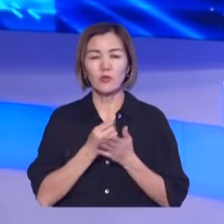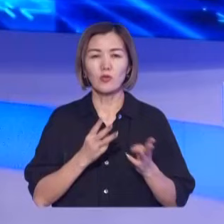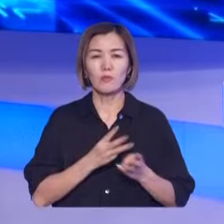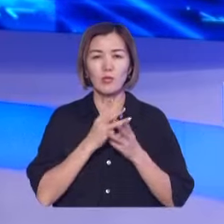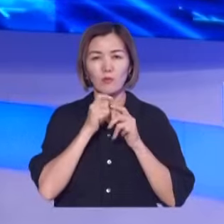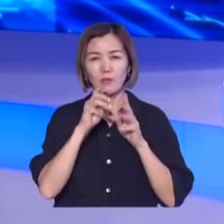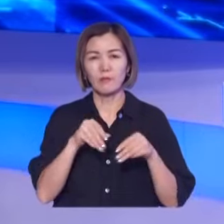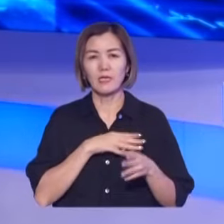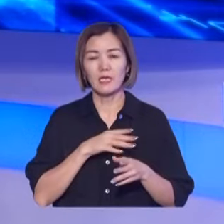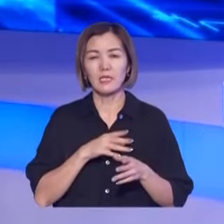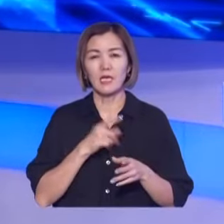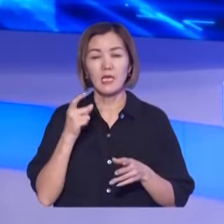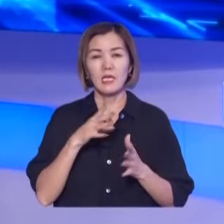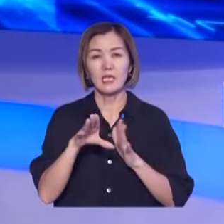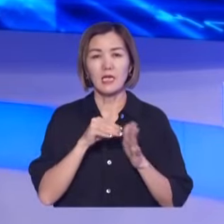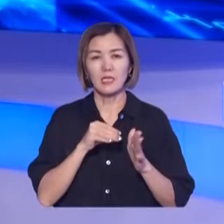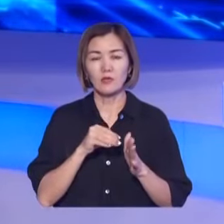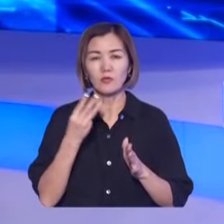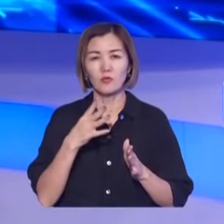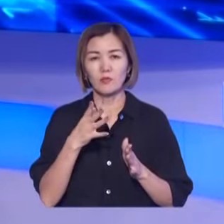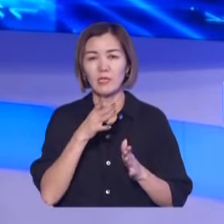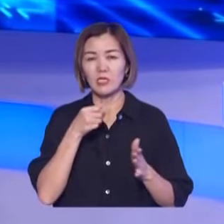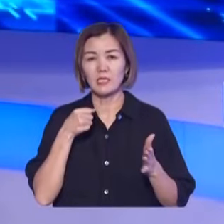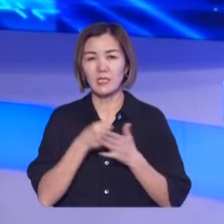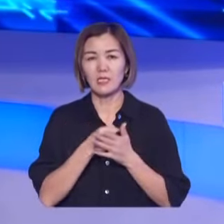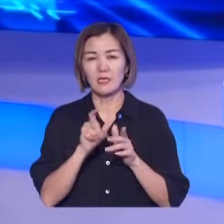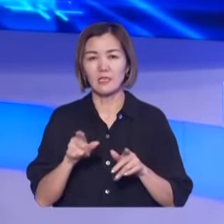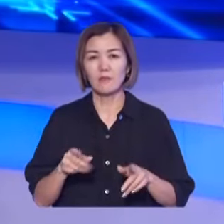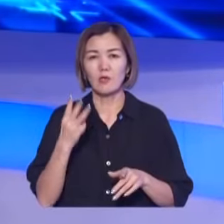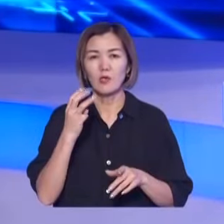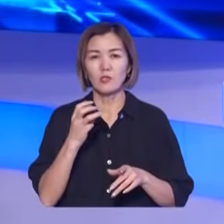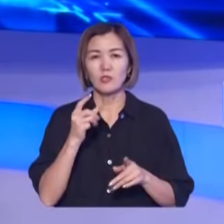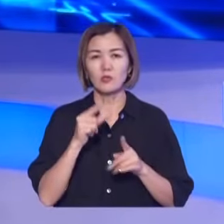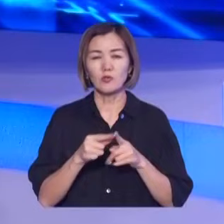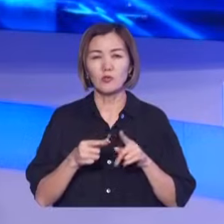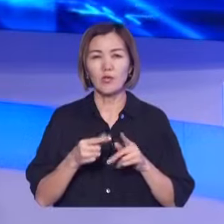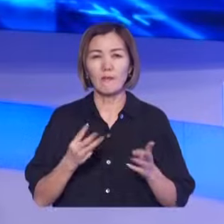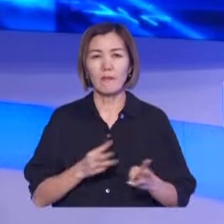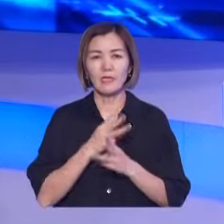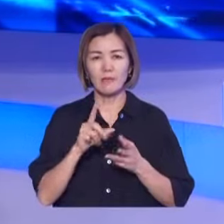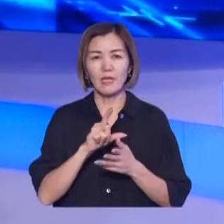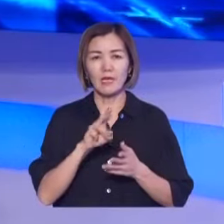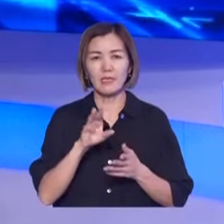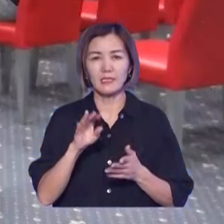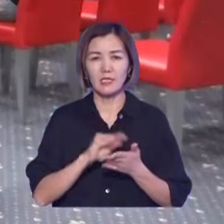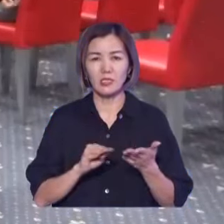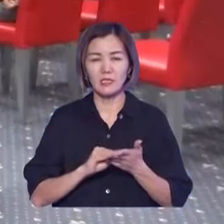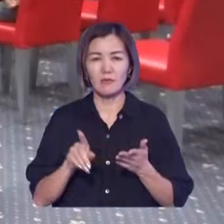беріледі. Оның егер атану үшін 35 жасқа дейінгі азаматтар кем дегенде 300 сөзден құралған мотивациялық эссе